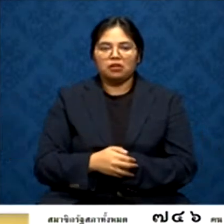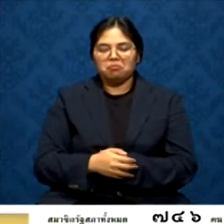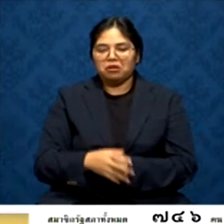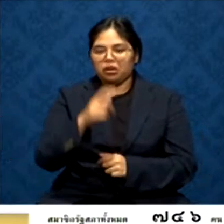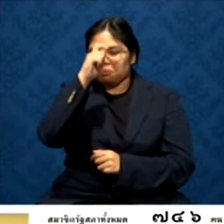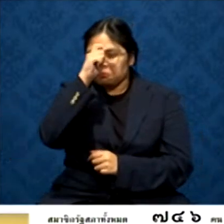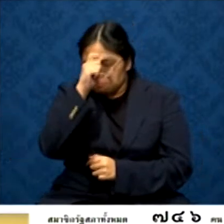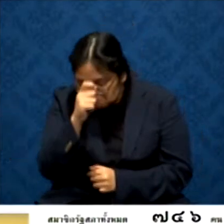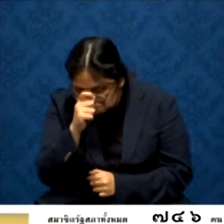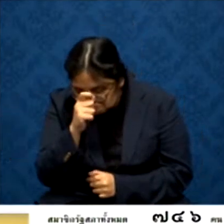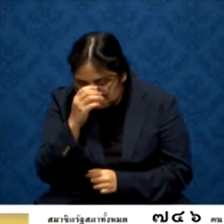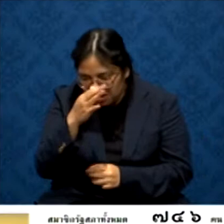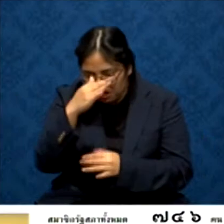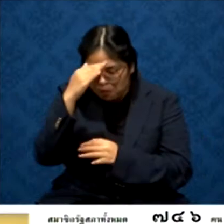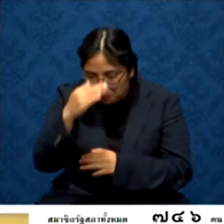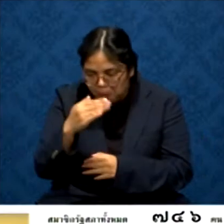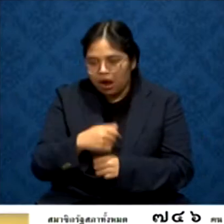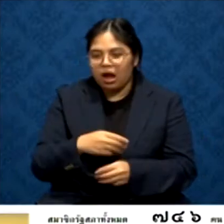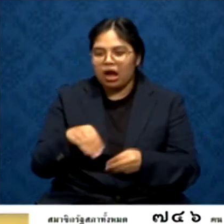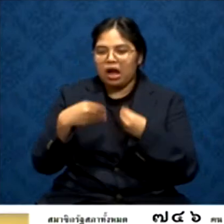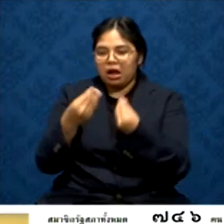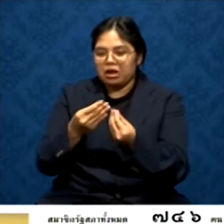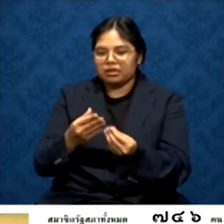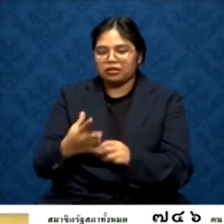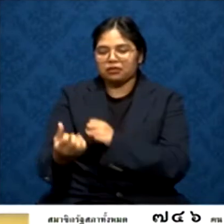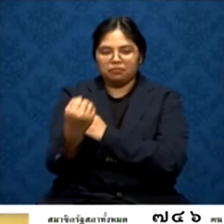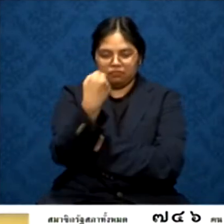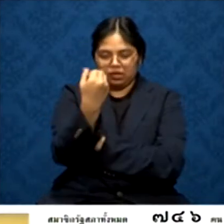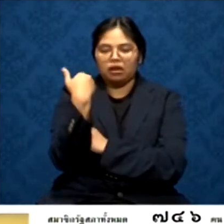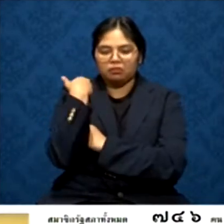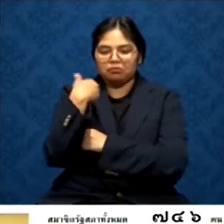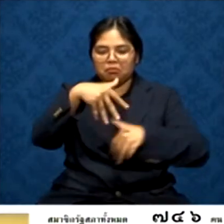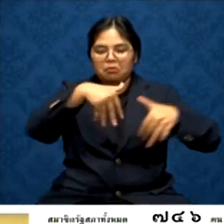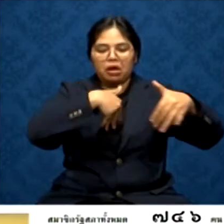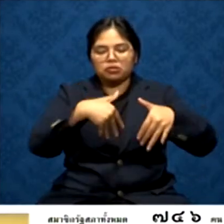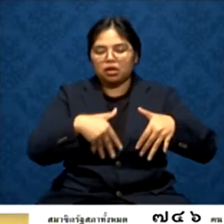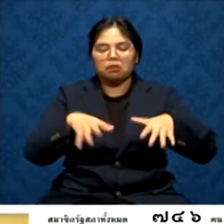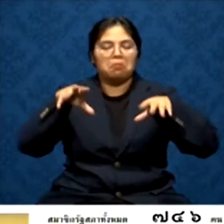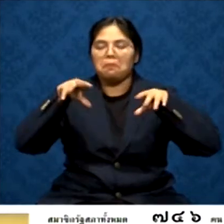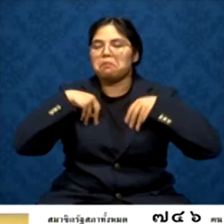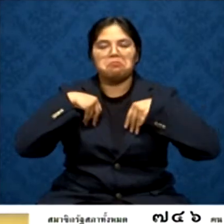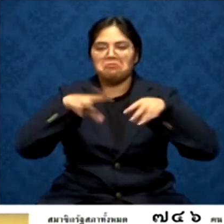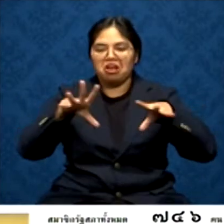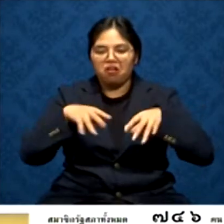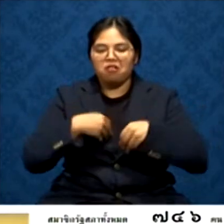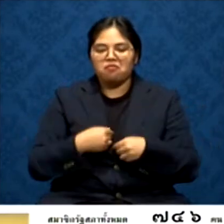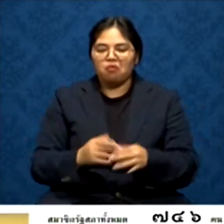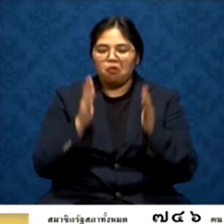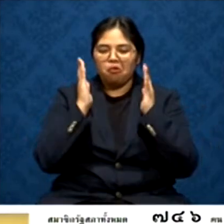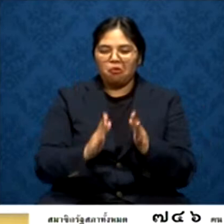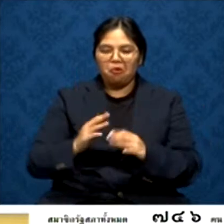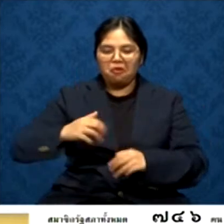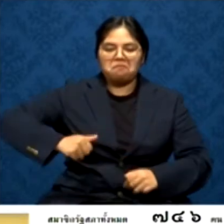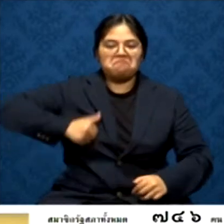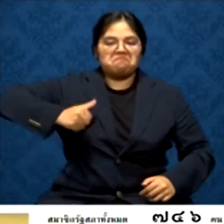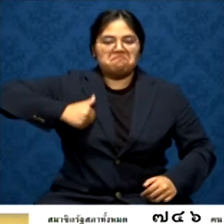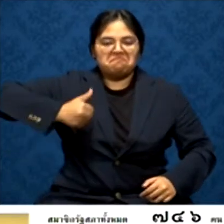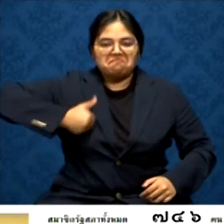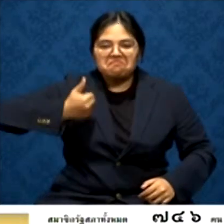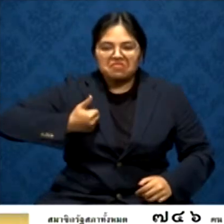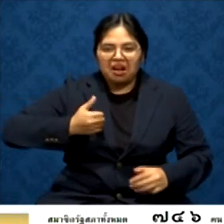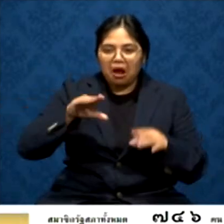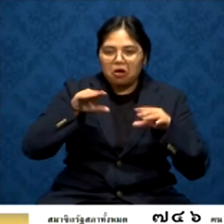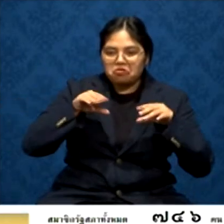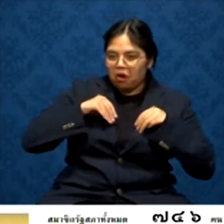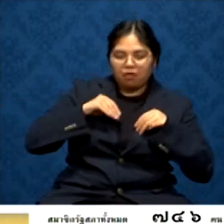อำนาจใดพิสูจน์ให้ประชาชนเห็นว่าท่านจะไม่ยอมจำนนต่อผู้มีอิทธิพลพิสูจน์ให้ประ